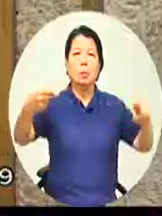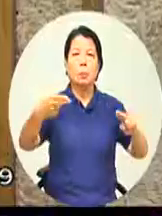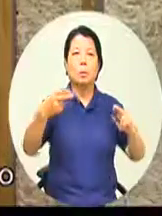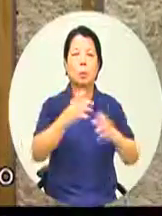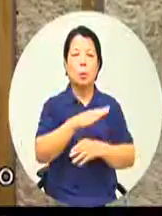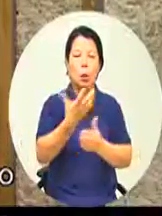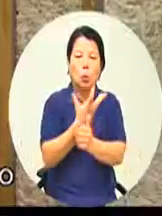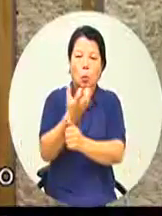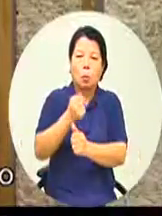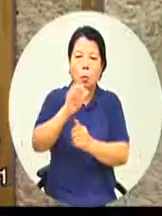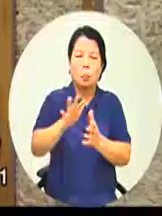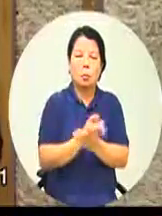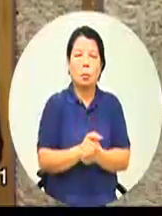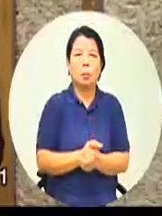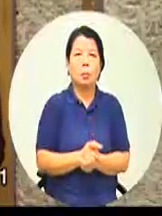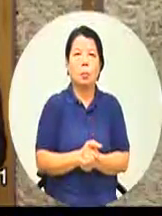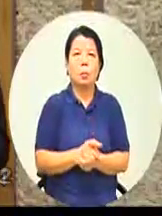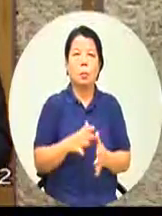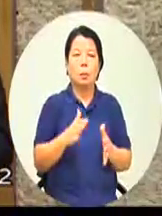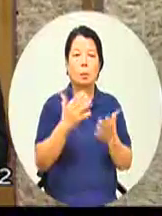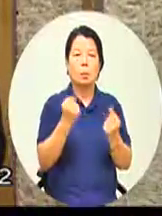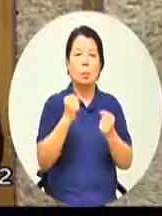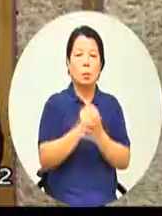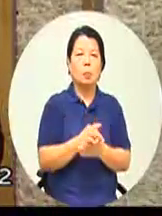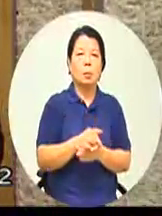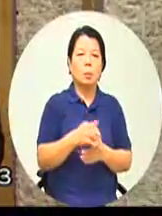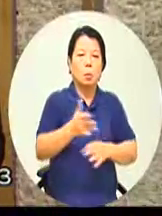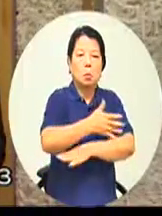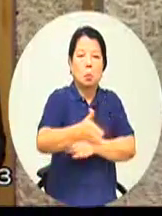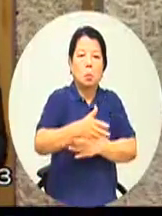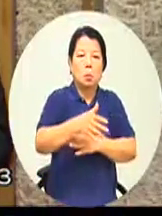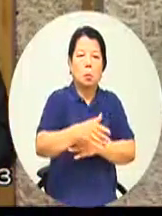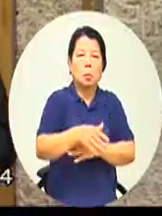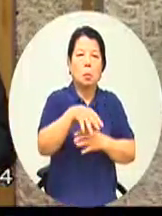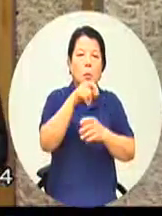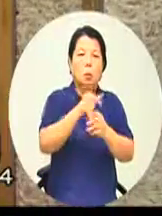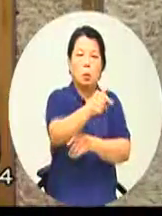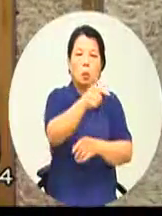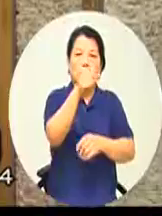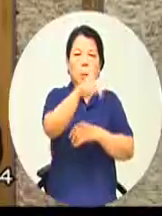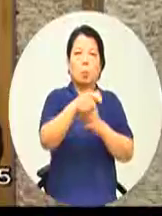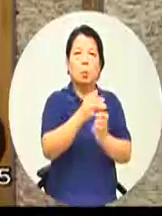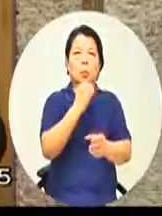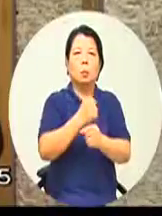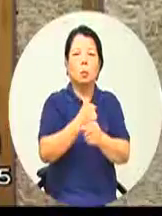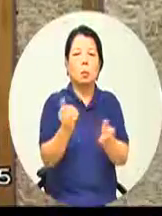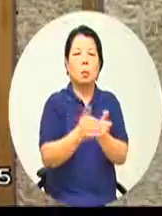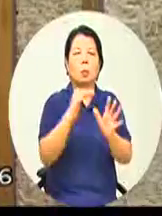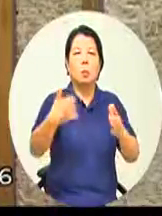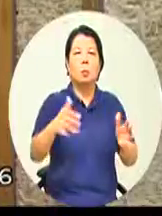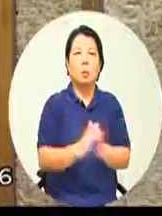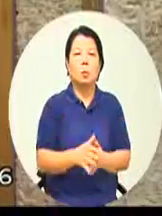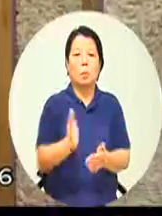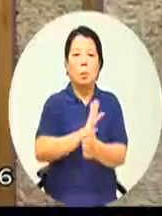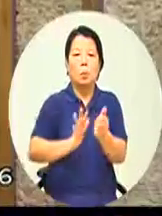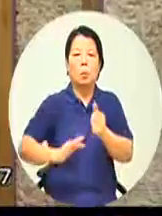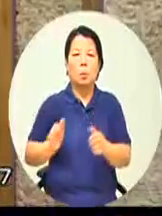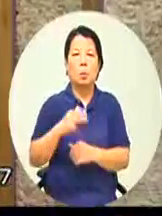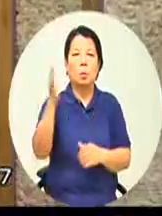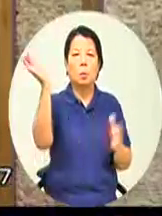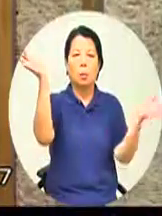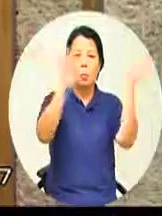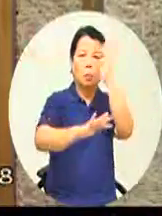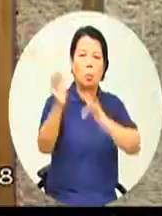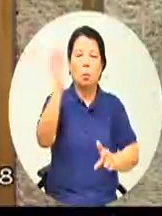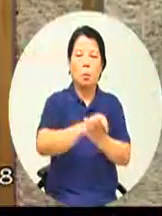共管有尽管，可是，在像原县区的地方，可能有的地方还没有做到，那所以他们容易受到风灾跟树倒